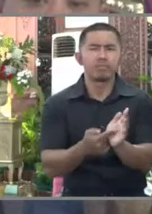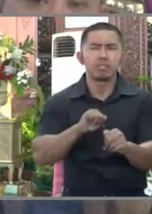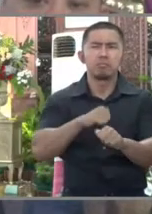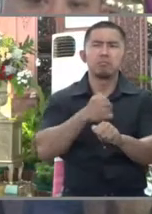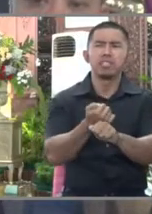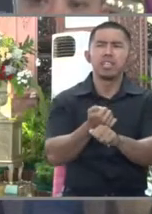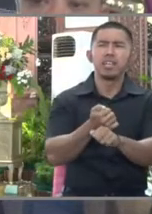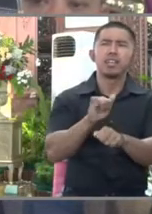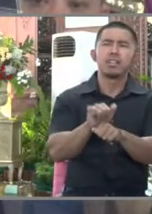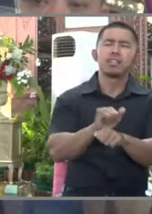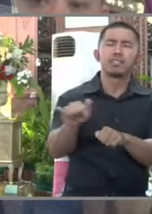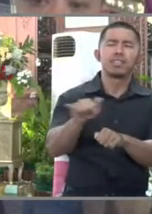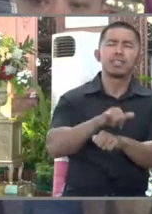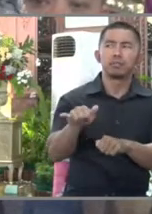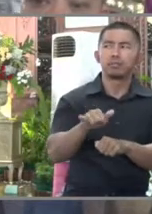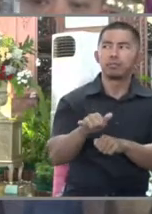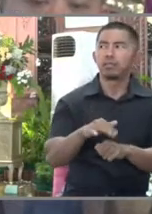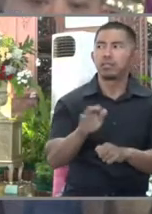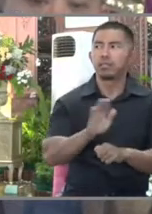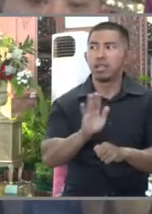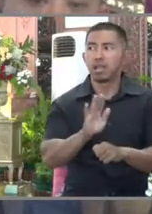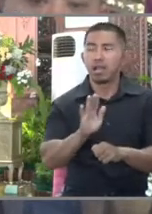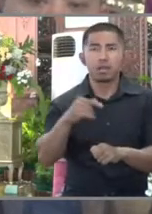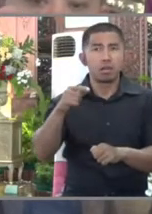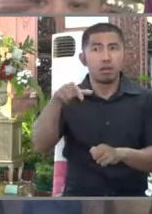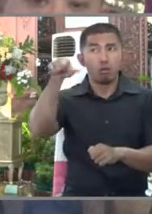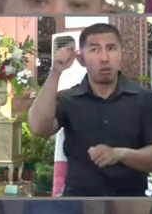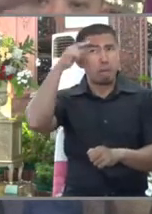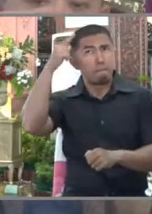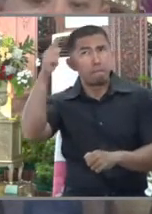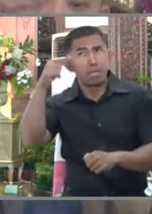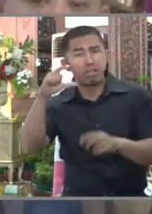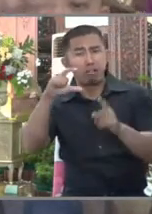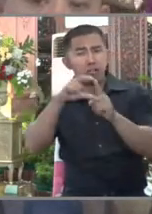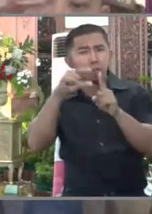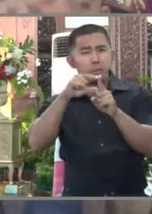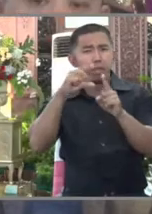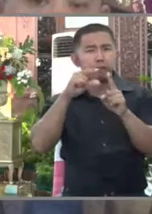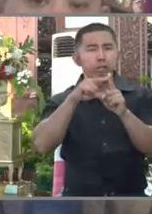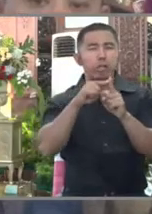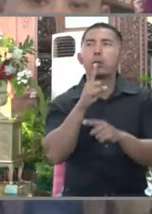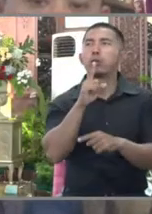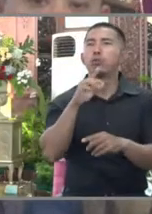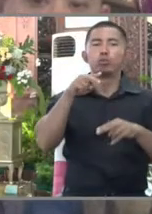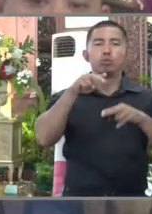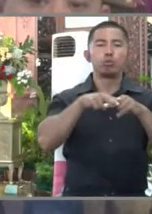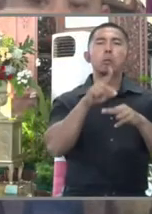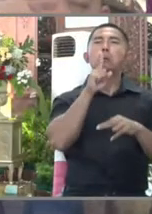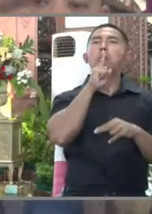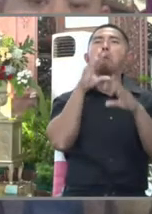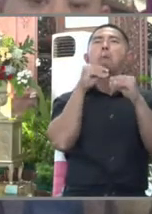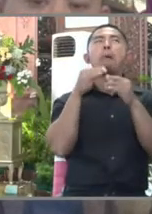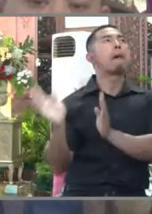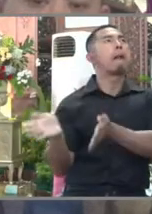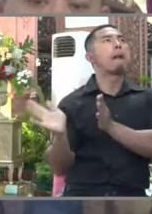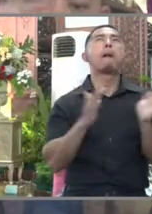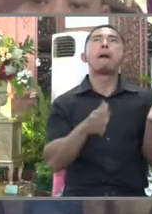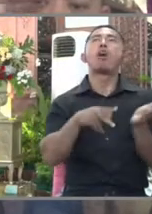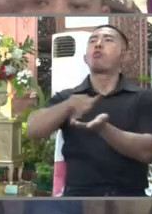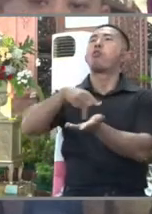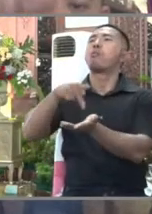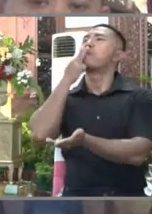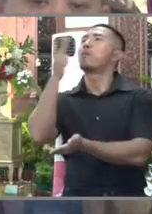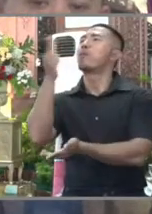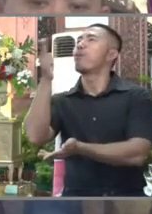kerja serius. Jangan sampai persepsi masyarakat itu DPR hanya duduk, diam, ngobrol-ngobrol, ngopi,